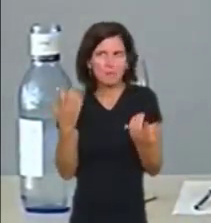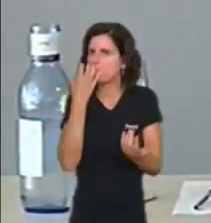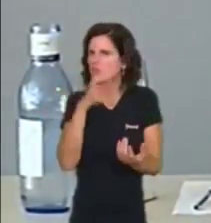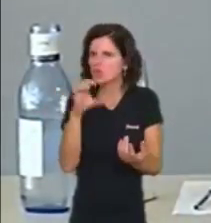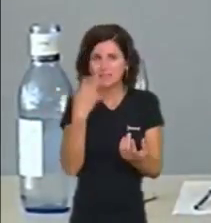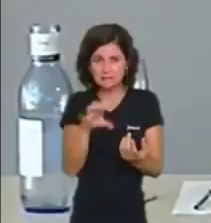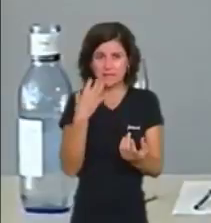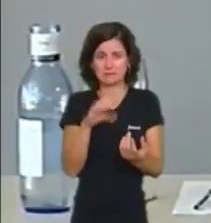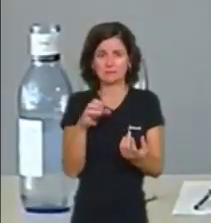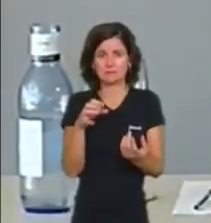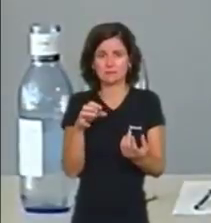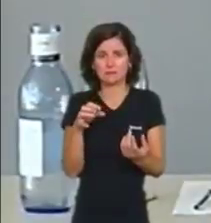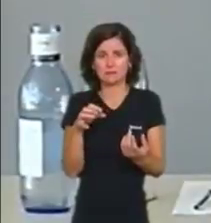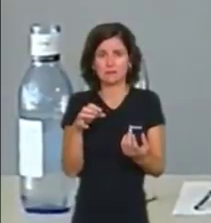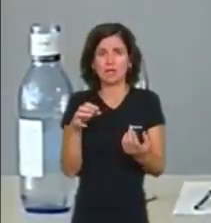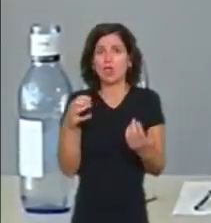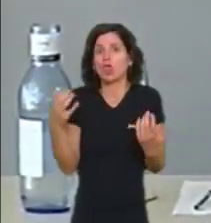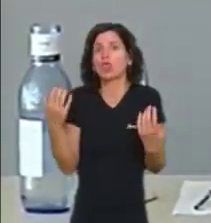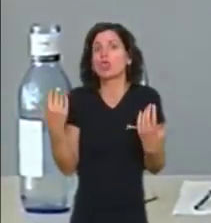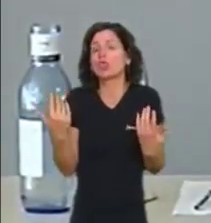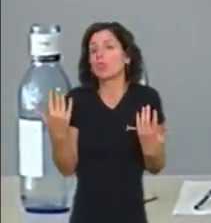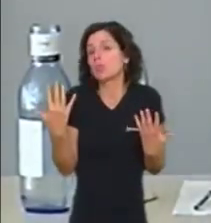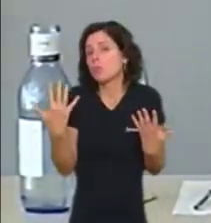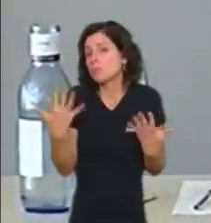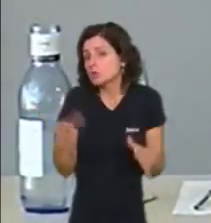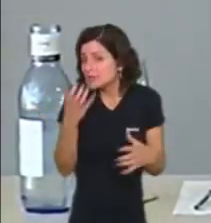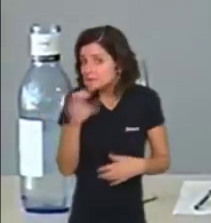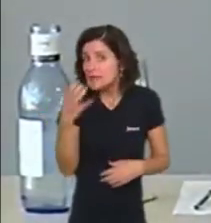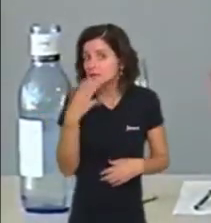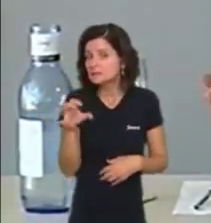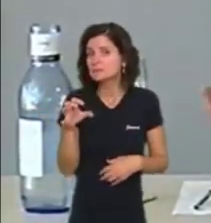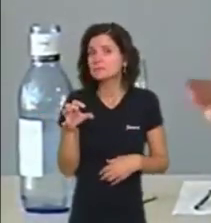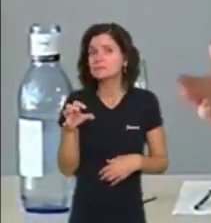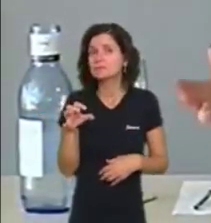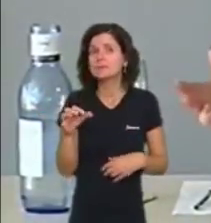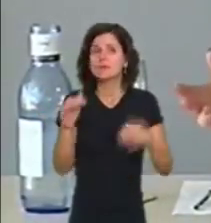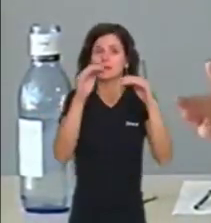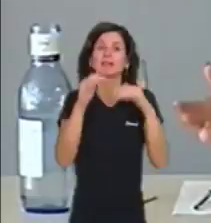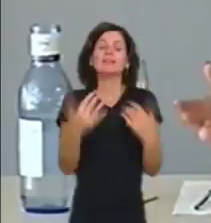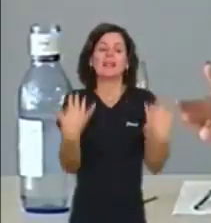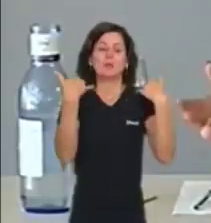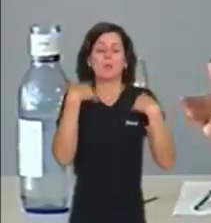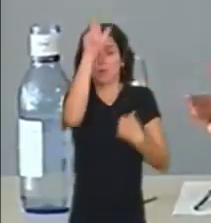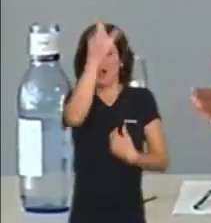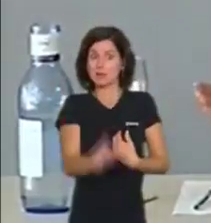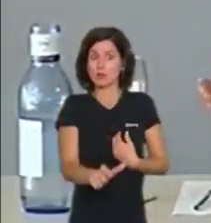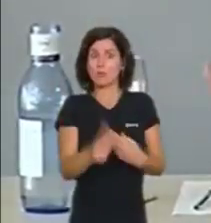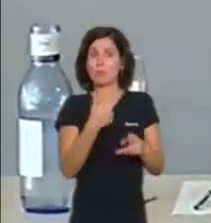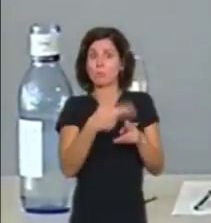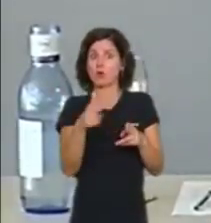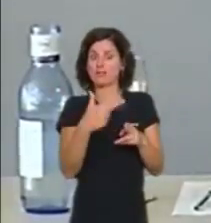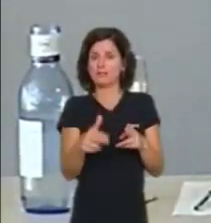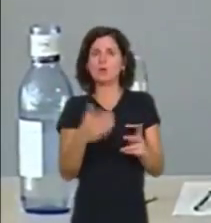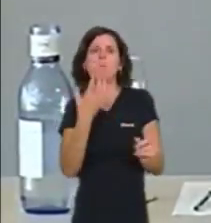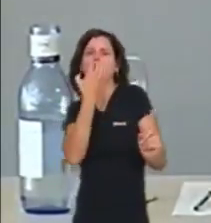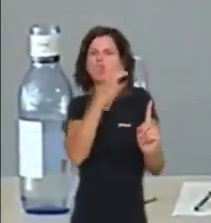protesta en determinades circumstàncies davant d'un càrrec polític. A